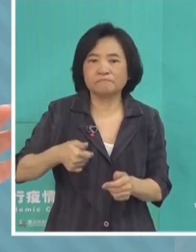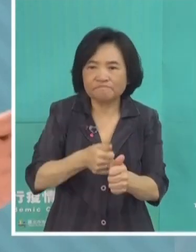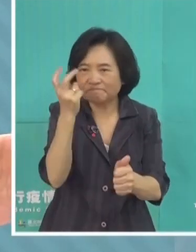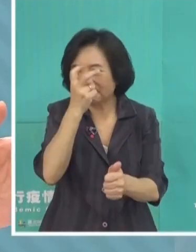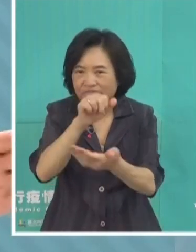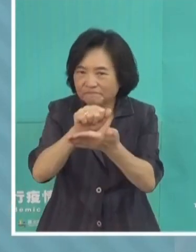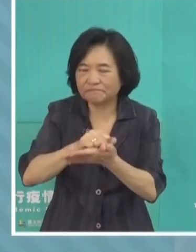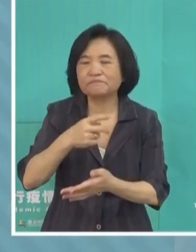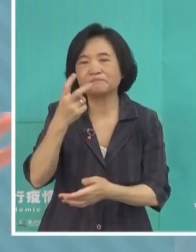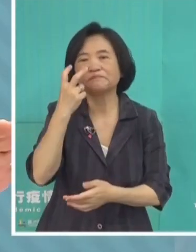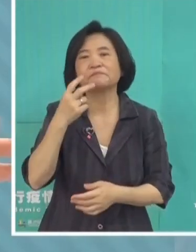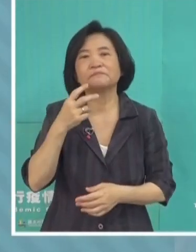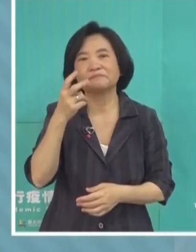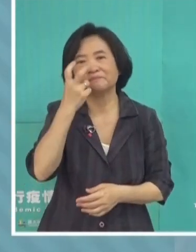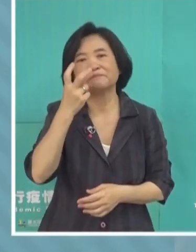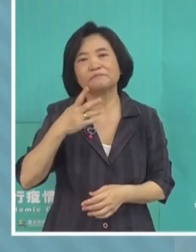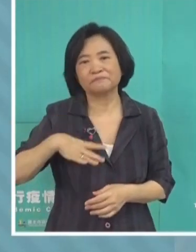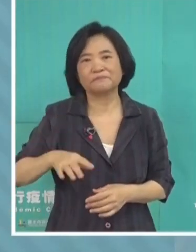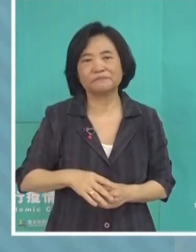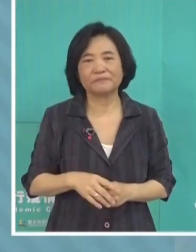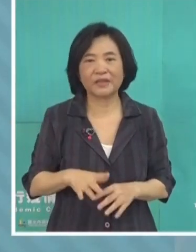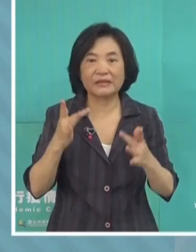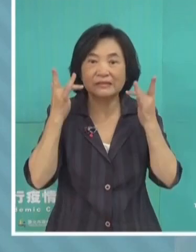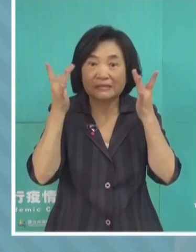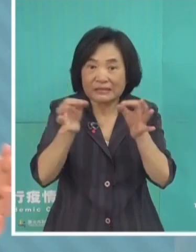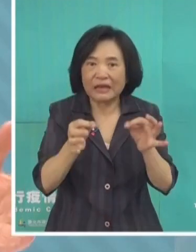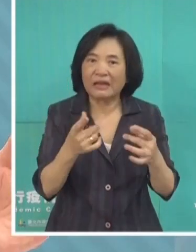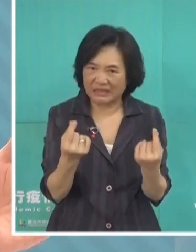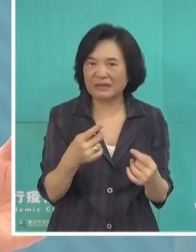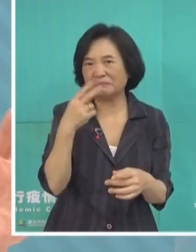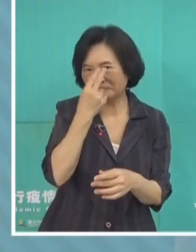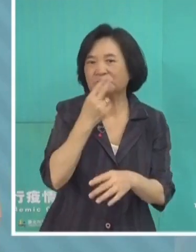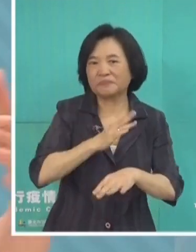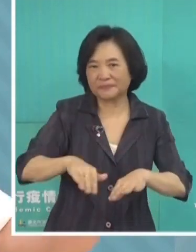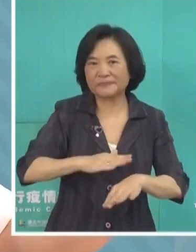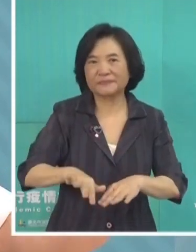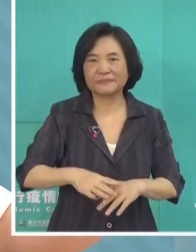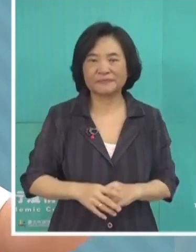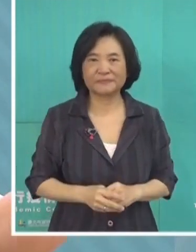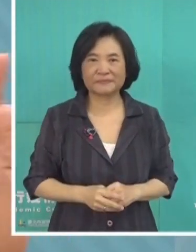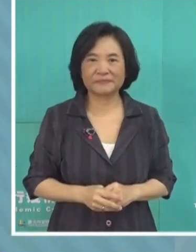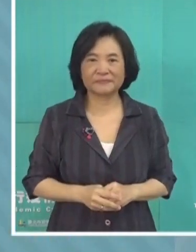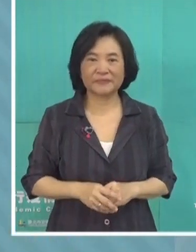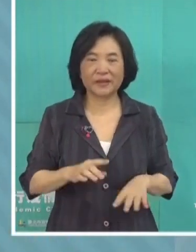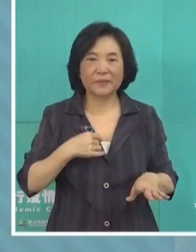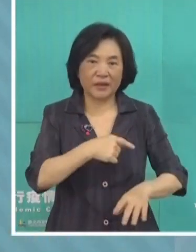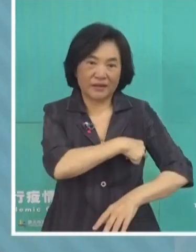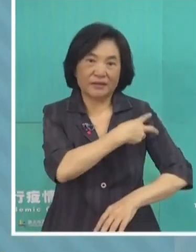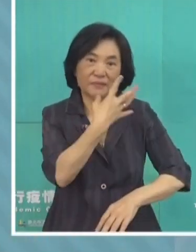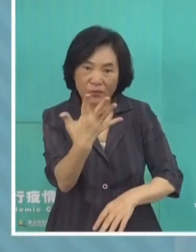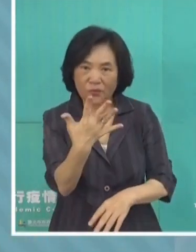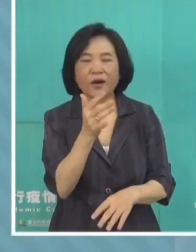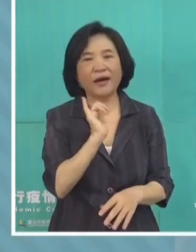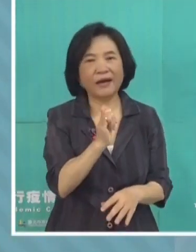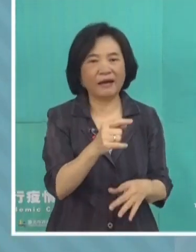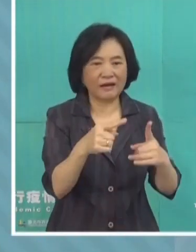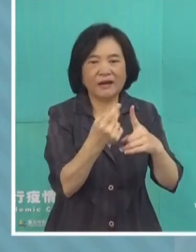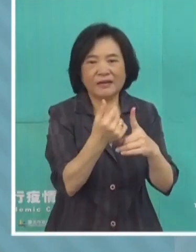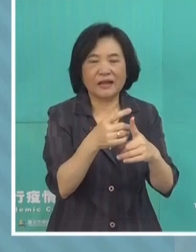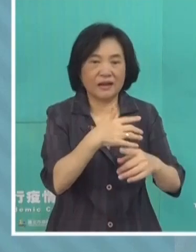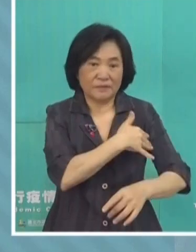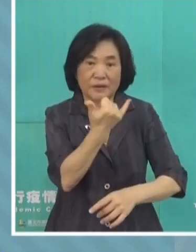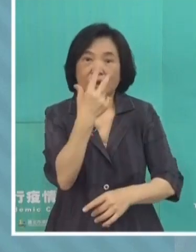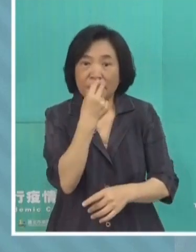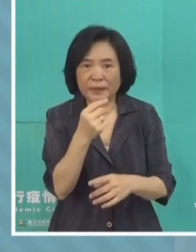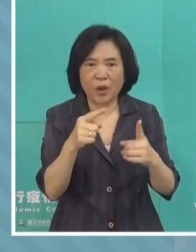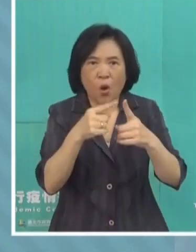不过市场还是一个有风险嘛，而且我们检查过，礼拜一到礼拜五还好。反正是6日，所